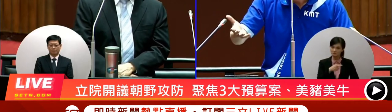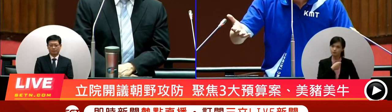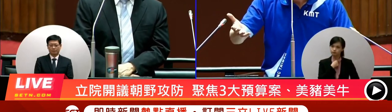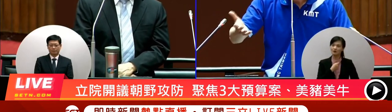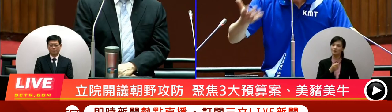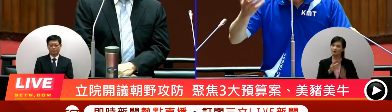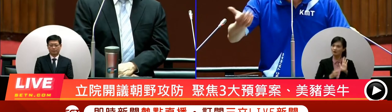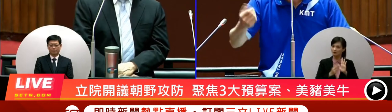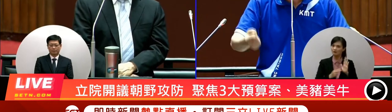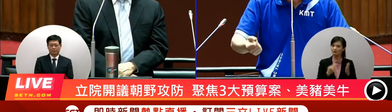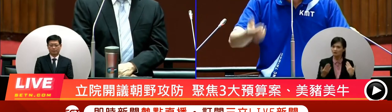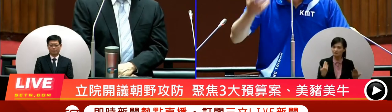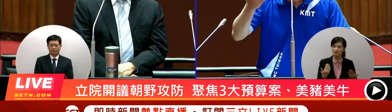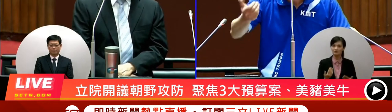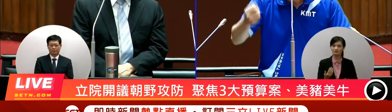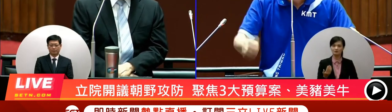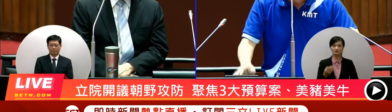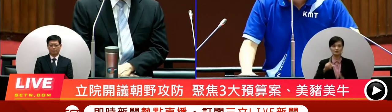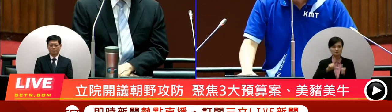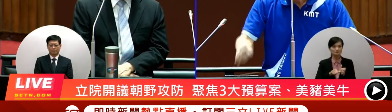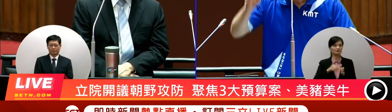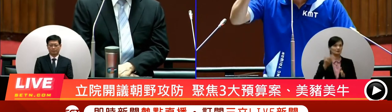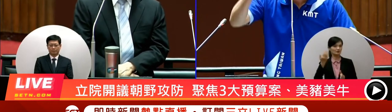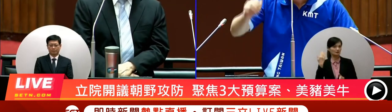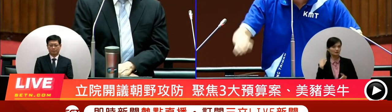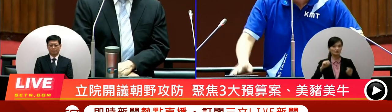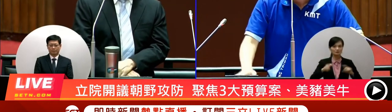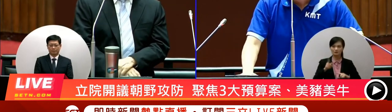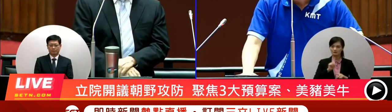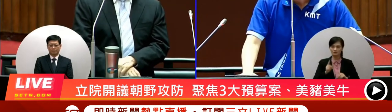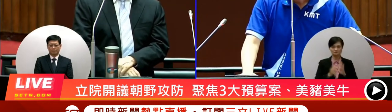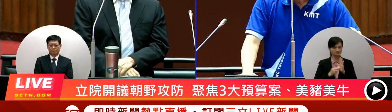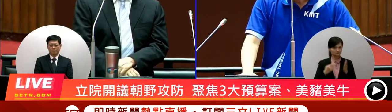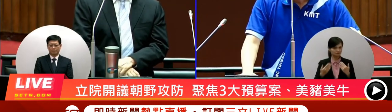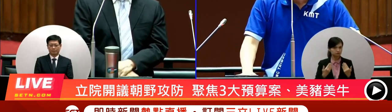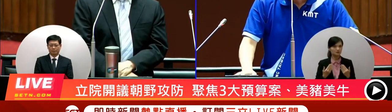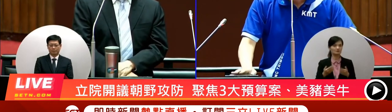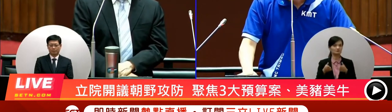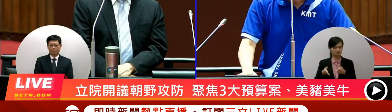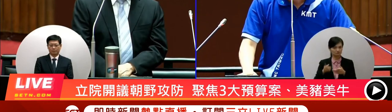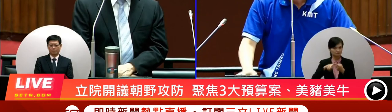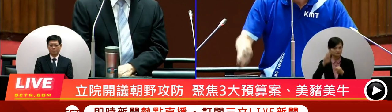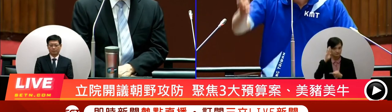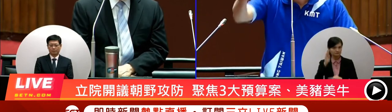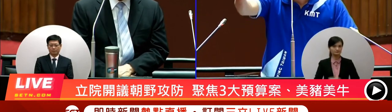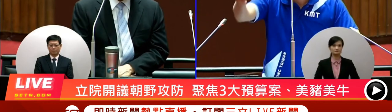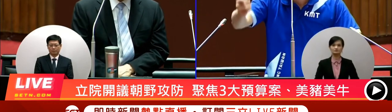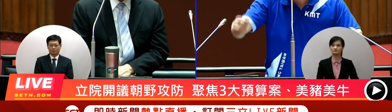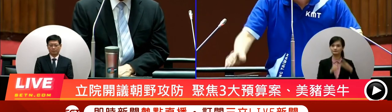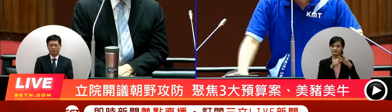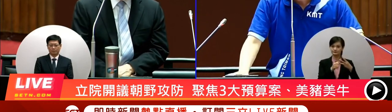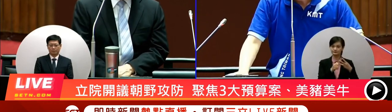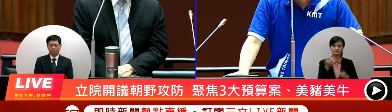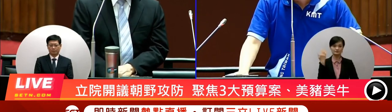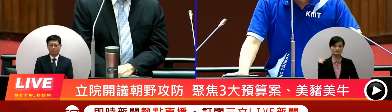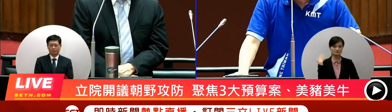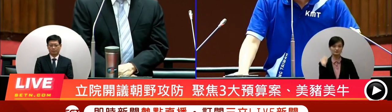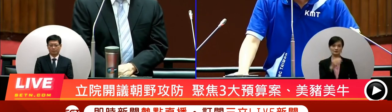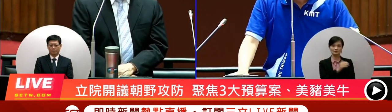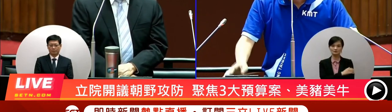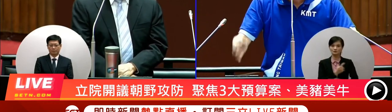变，你要讲清楚，要先道歉。第三个诉求，当时的像陈其仲主